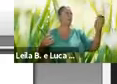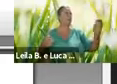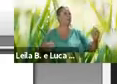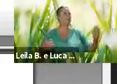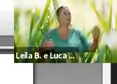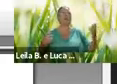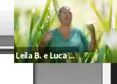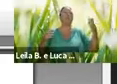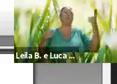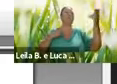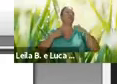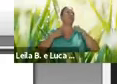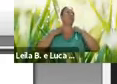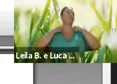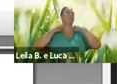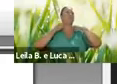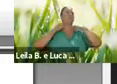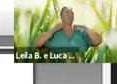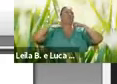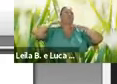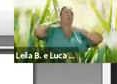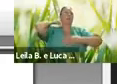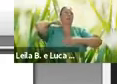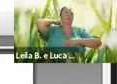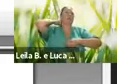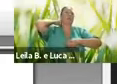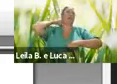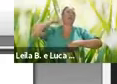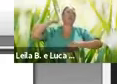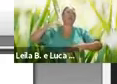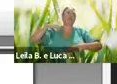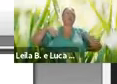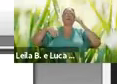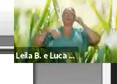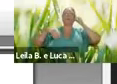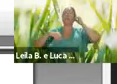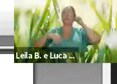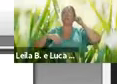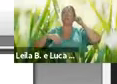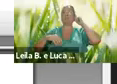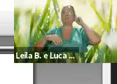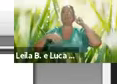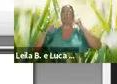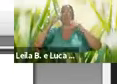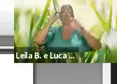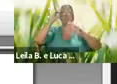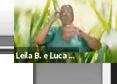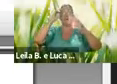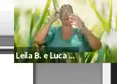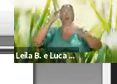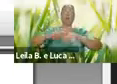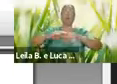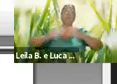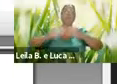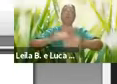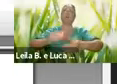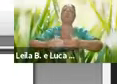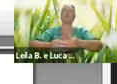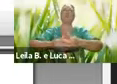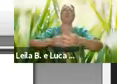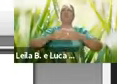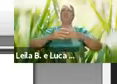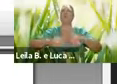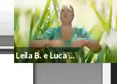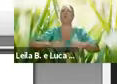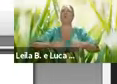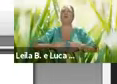vede le cose, intuisce, percepisce, riesce a predire le cose. Então, arriva a ognuno di